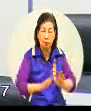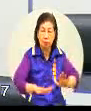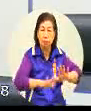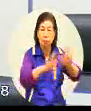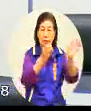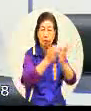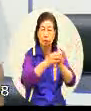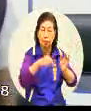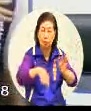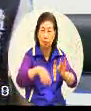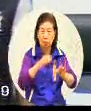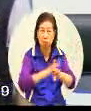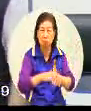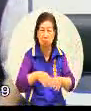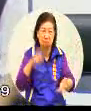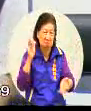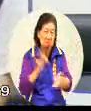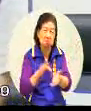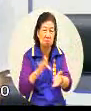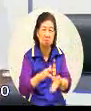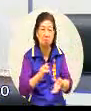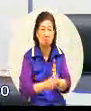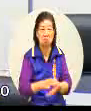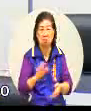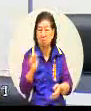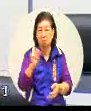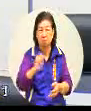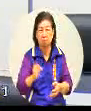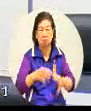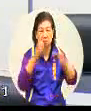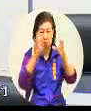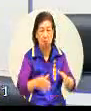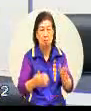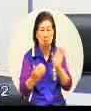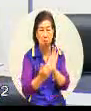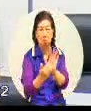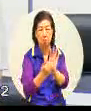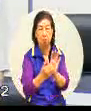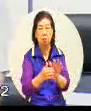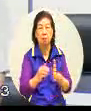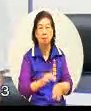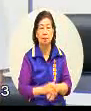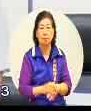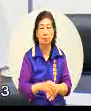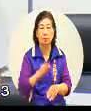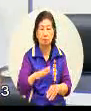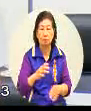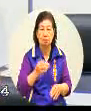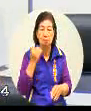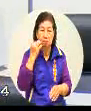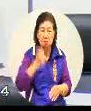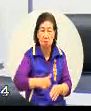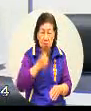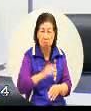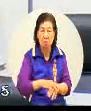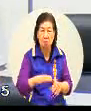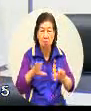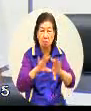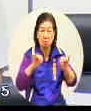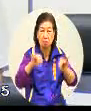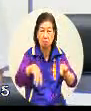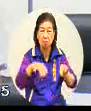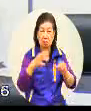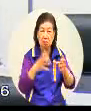毒，这真正未使好做事，吼、哦，未使好做事，吼、哦，真正做嘞吼，第一个讨价的，但是